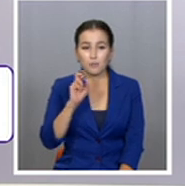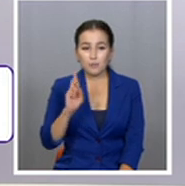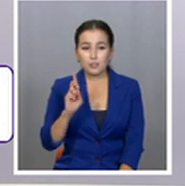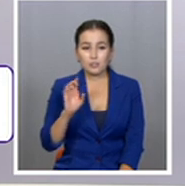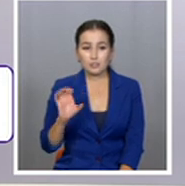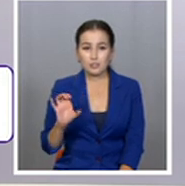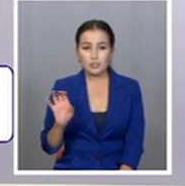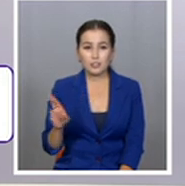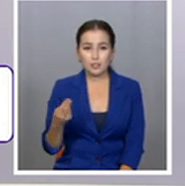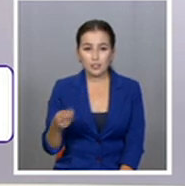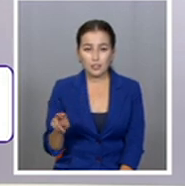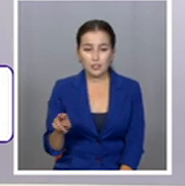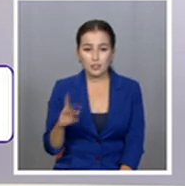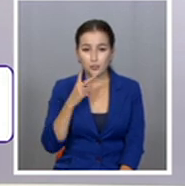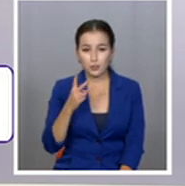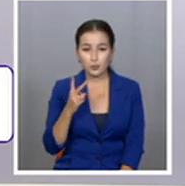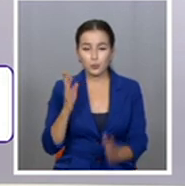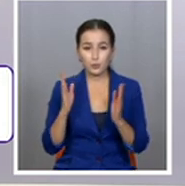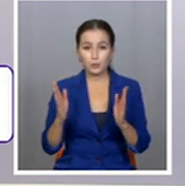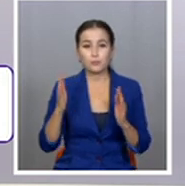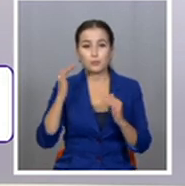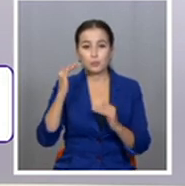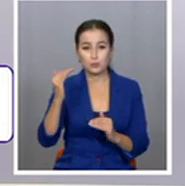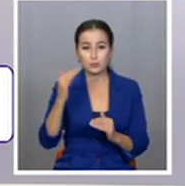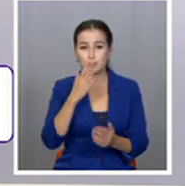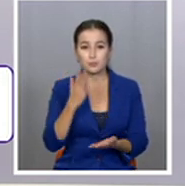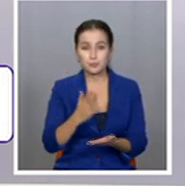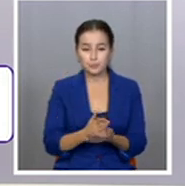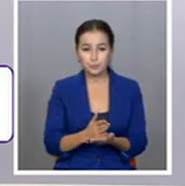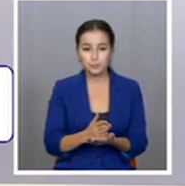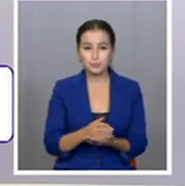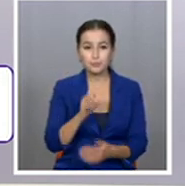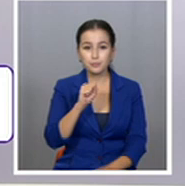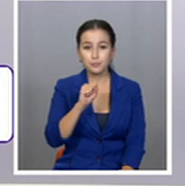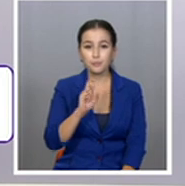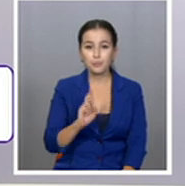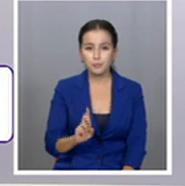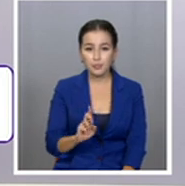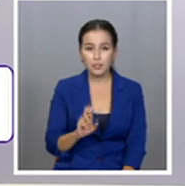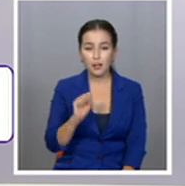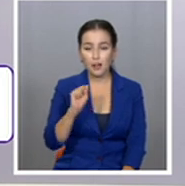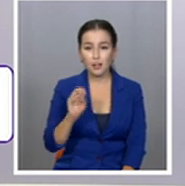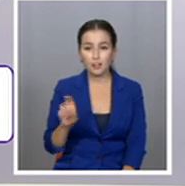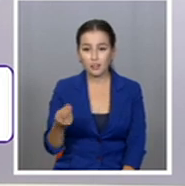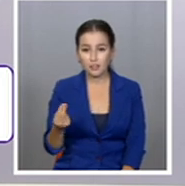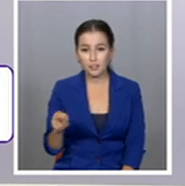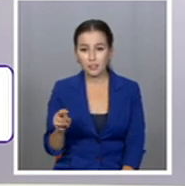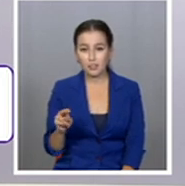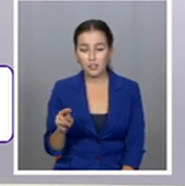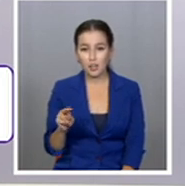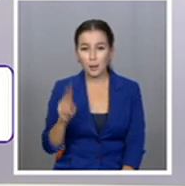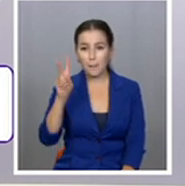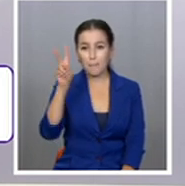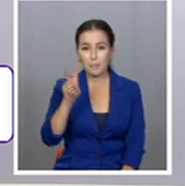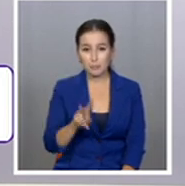ABCD тік төртбұрыш болғандықтан AB мен AD перпендикуляр